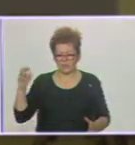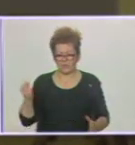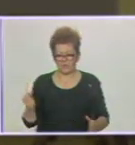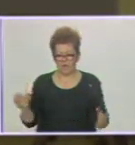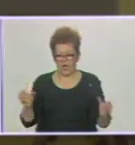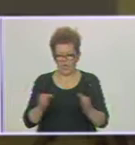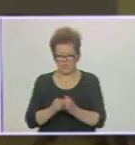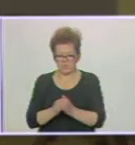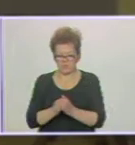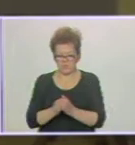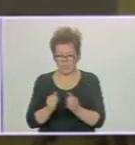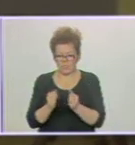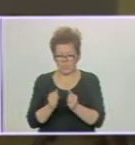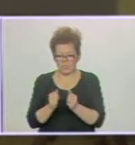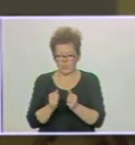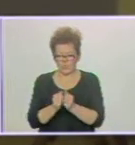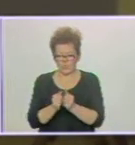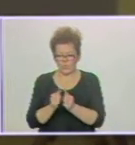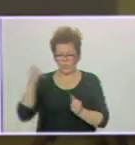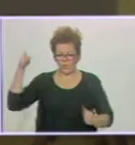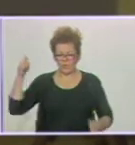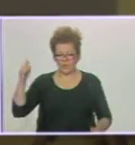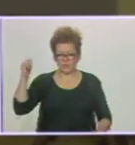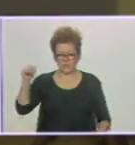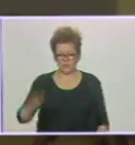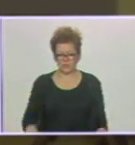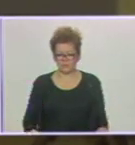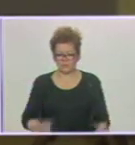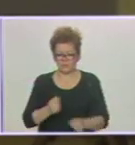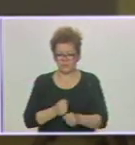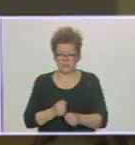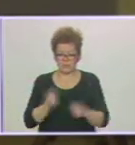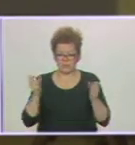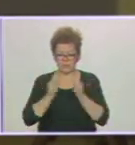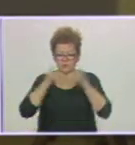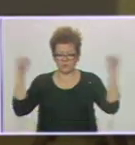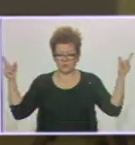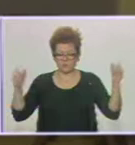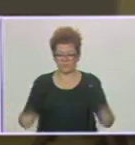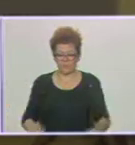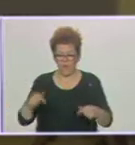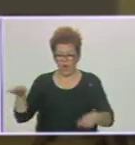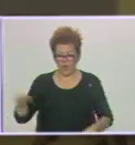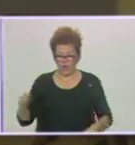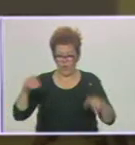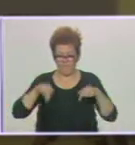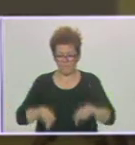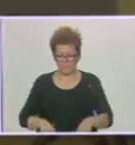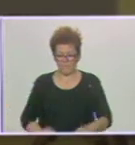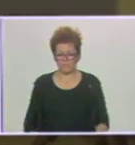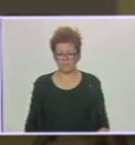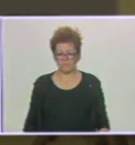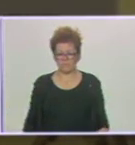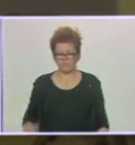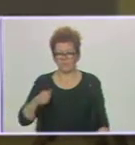Dor Călător. Vedeți, se mai întâmplă și minuni dintre acestea. Au copii acum, ei la rândul lor au copii.